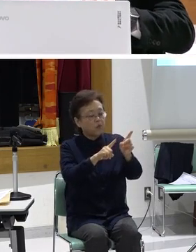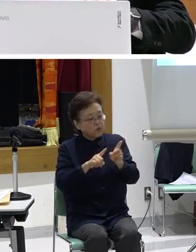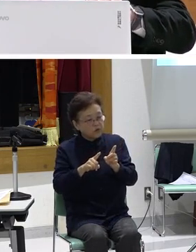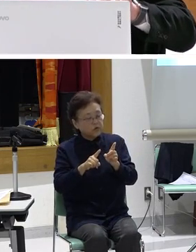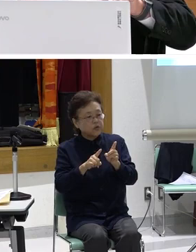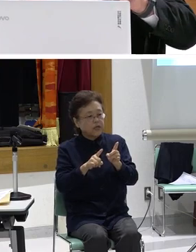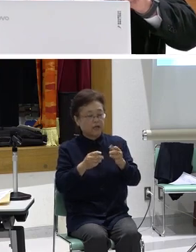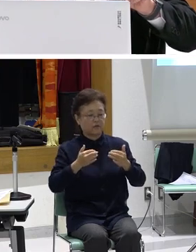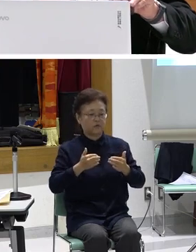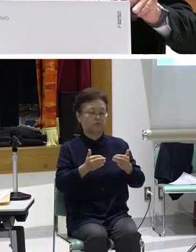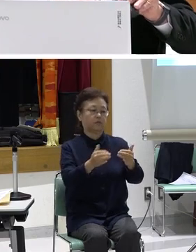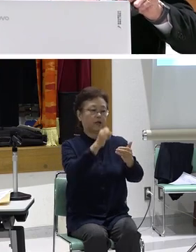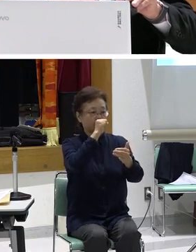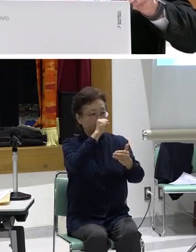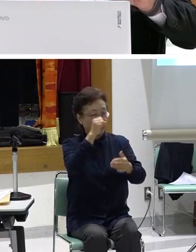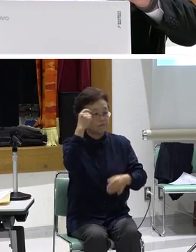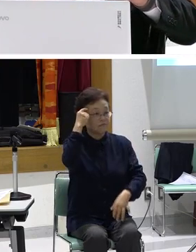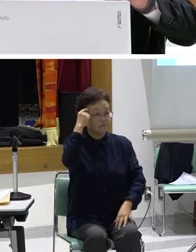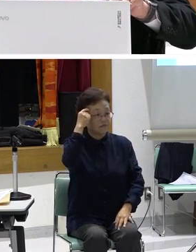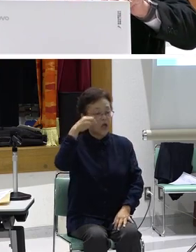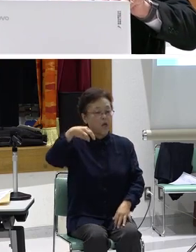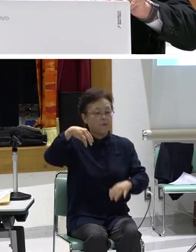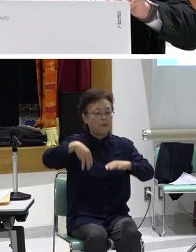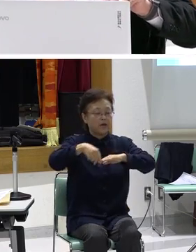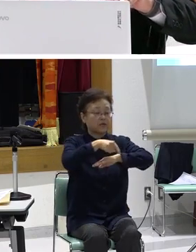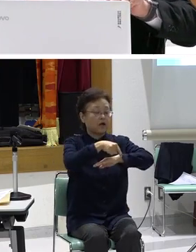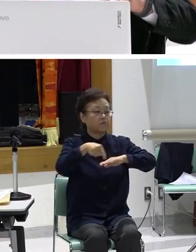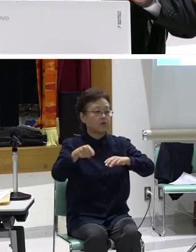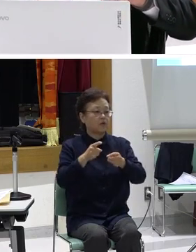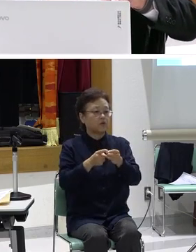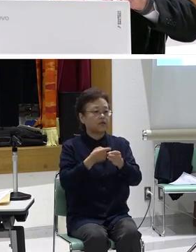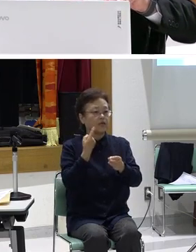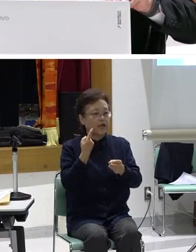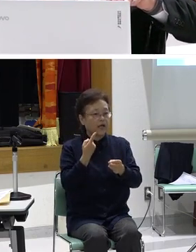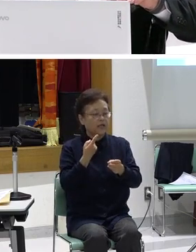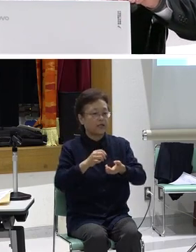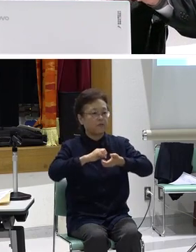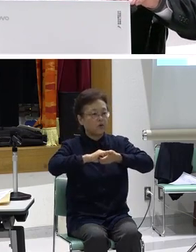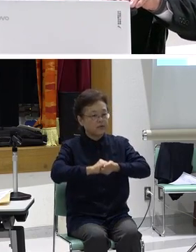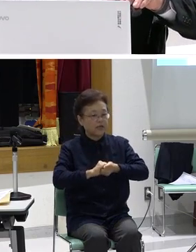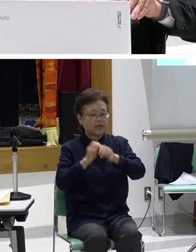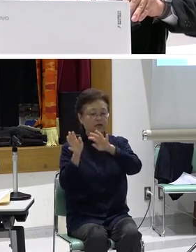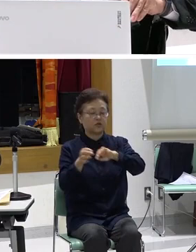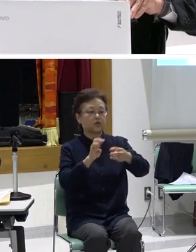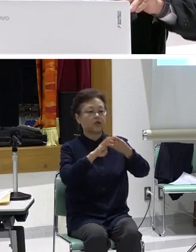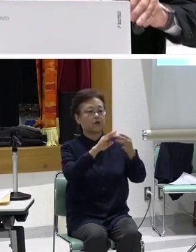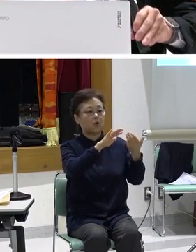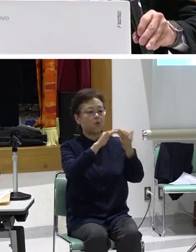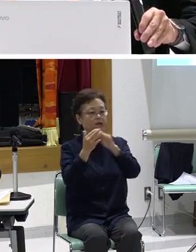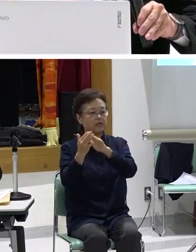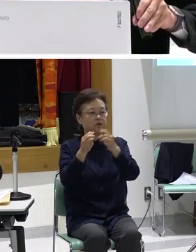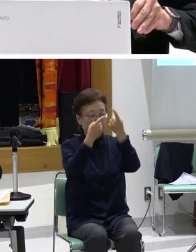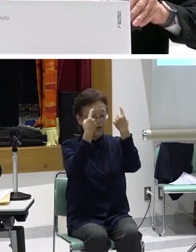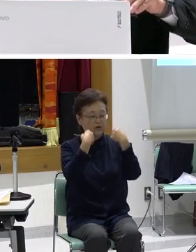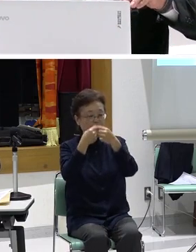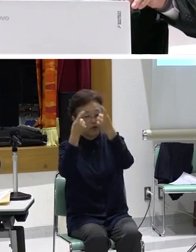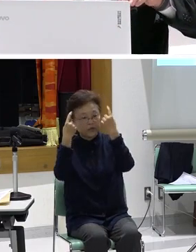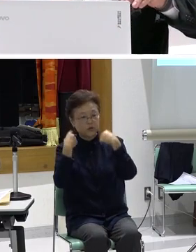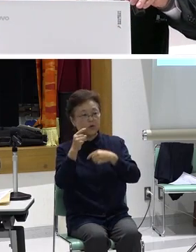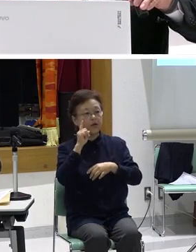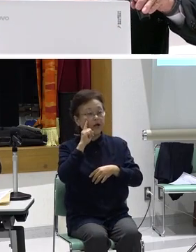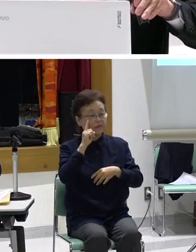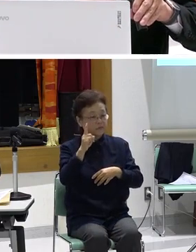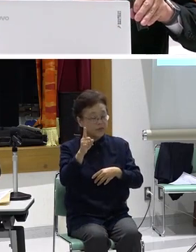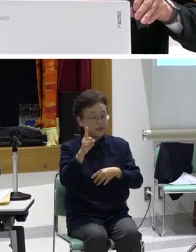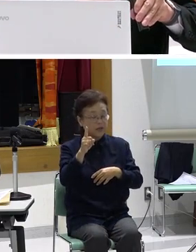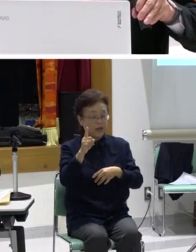思います。このマスタープランということをきっかけに、ぜひ吹田の町を、一人一人が見つめ直し、そしてその